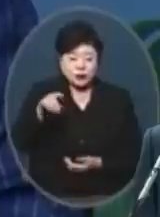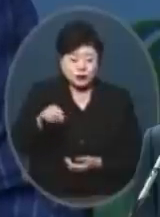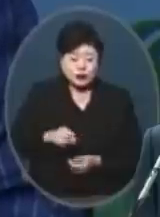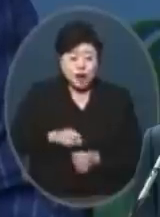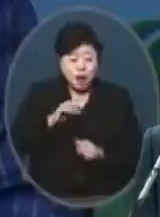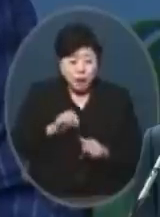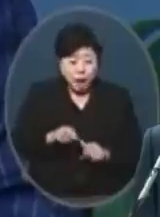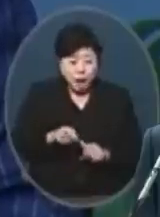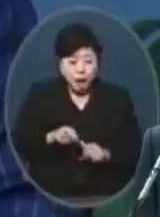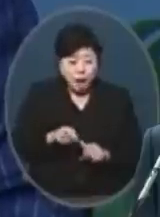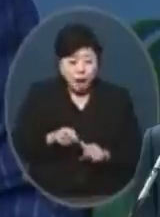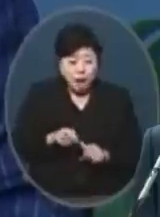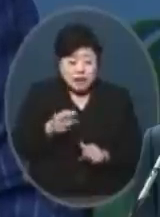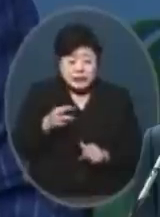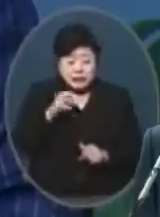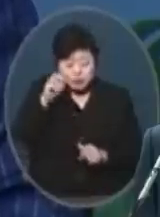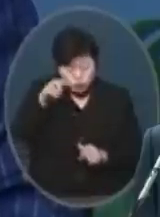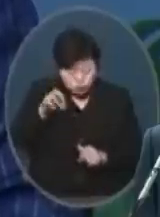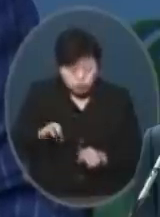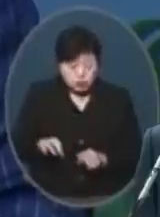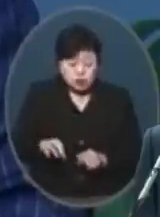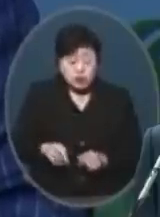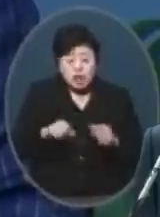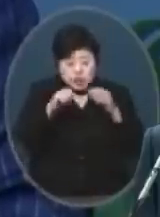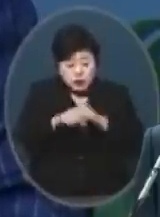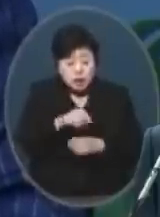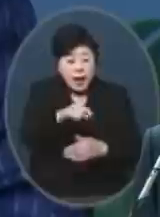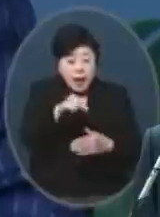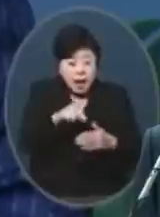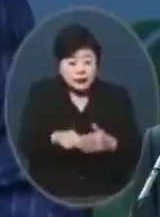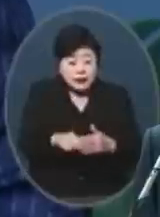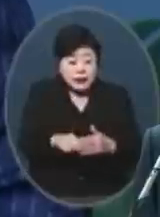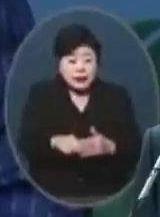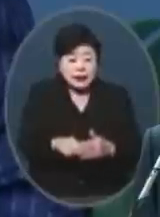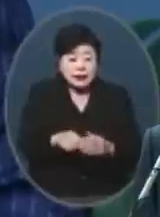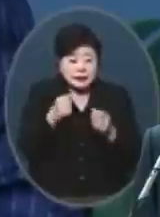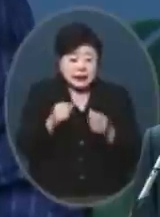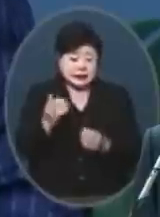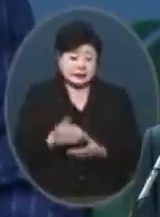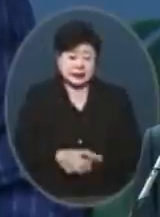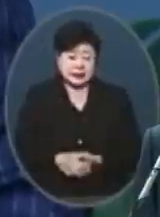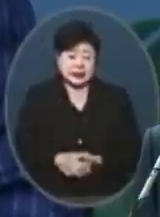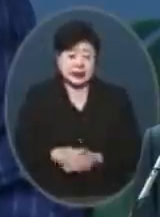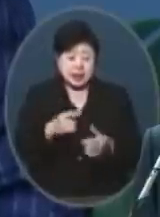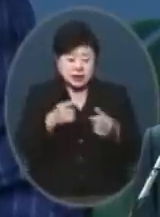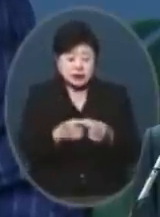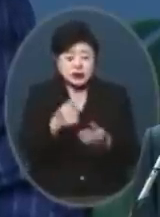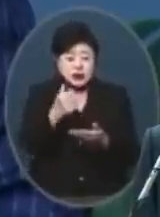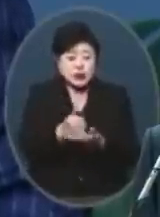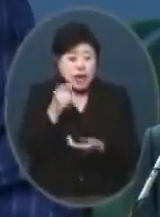오중형벌과 삼중 절망 가운데 살게 되는 것입니다. 첫째